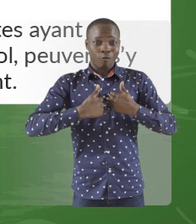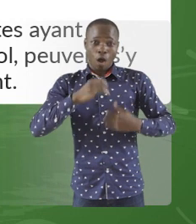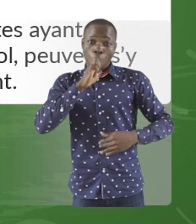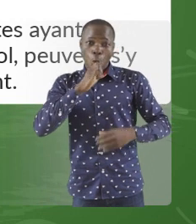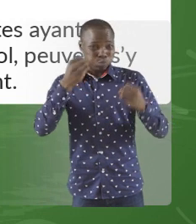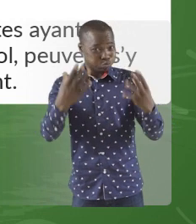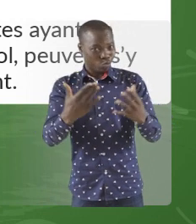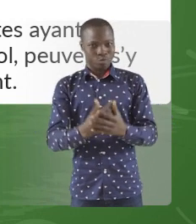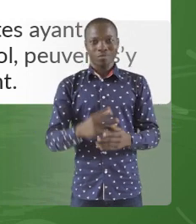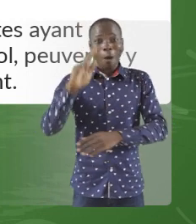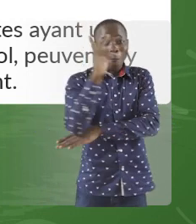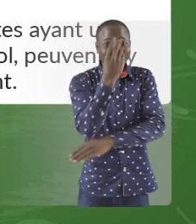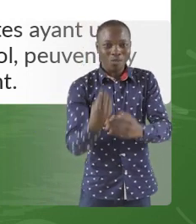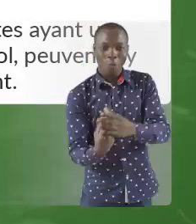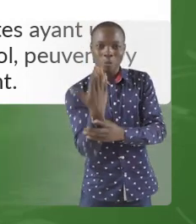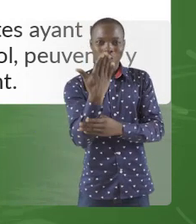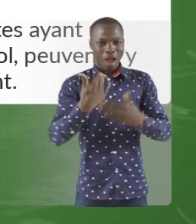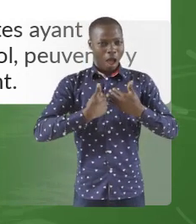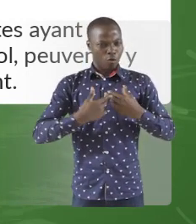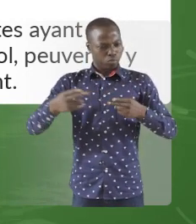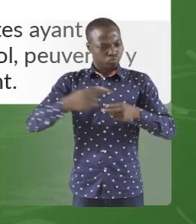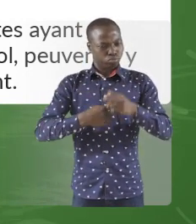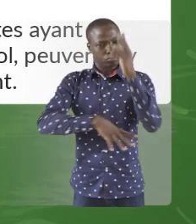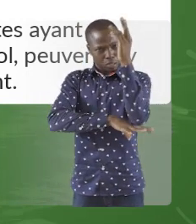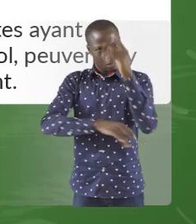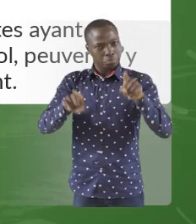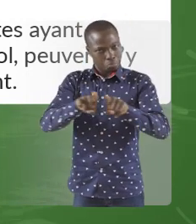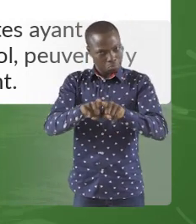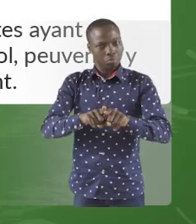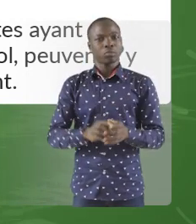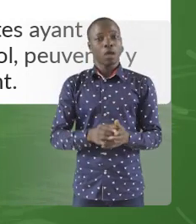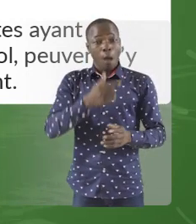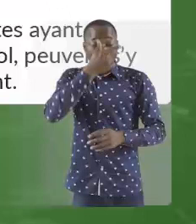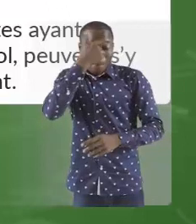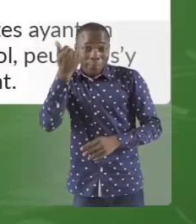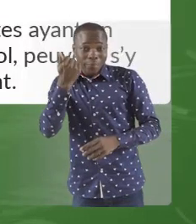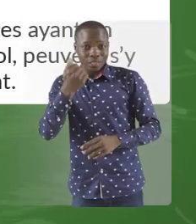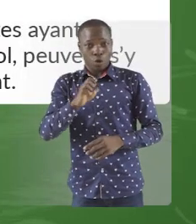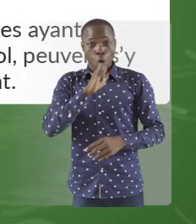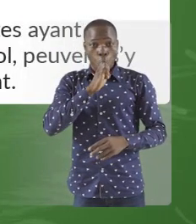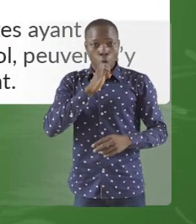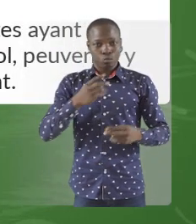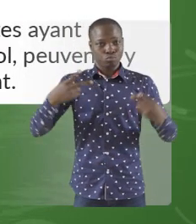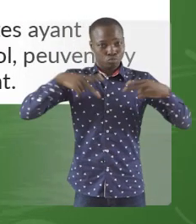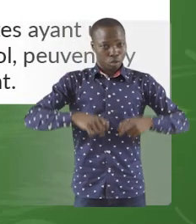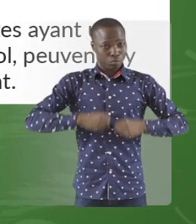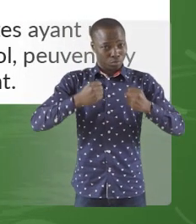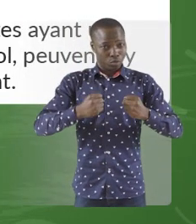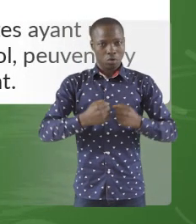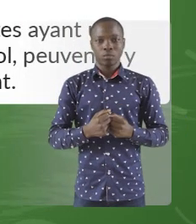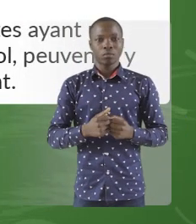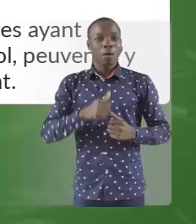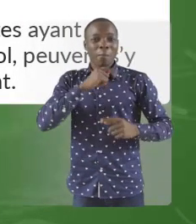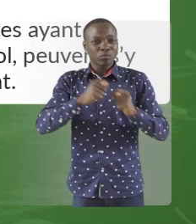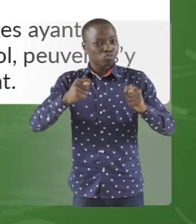s'y développent ont de courtes racines car l'eau et les sels minéraux sont à